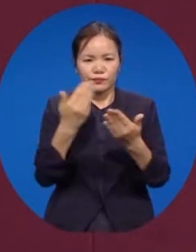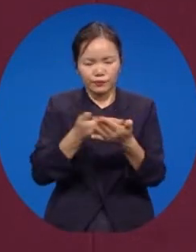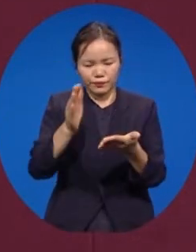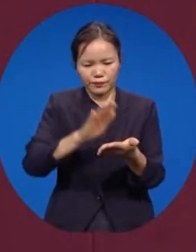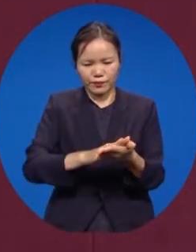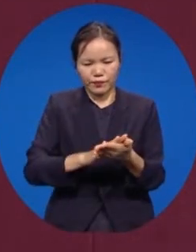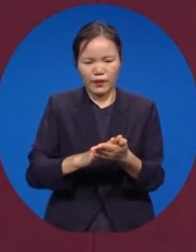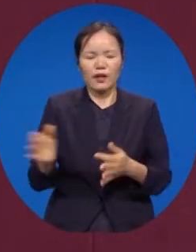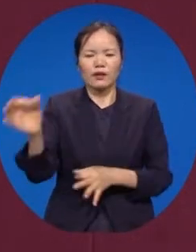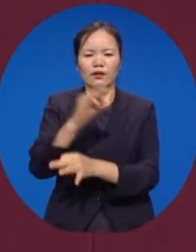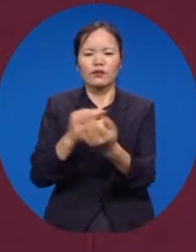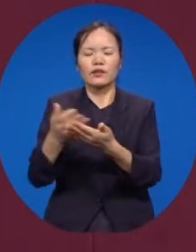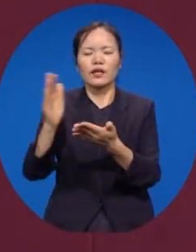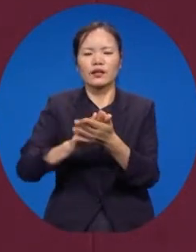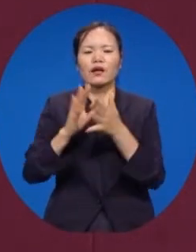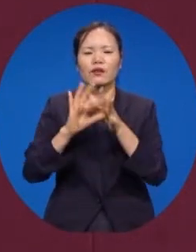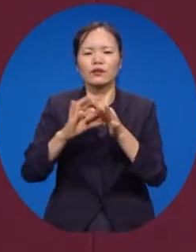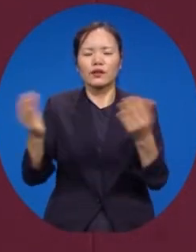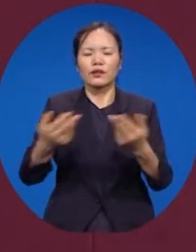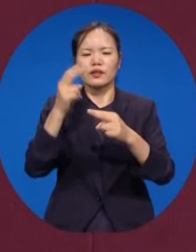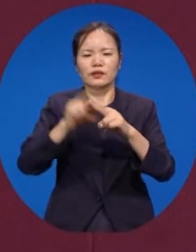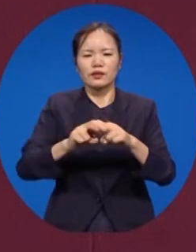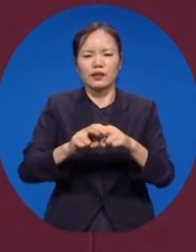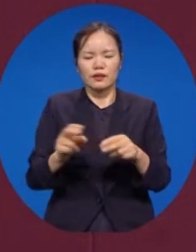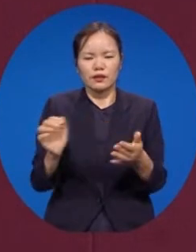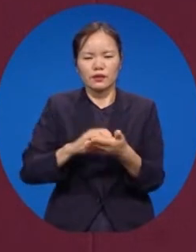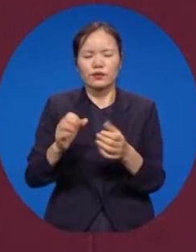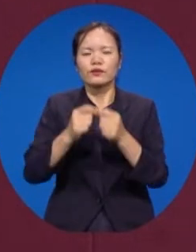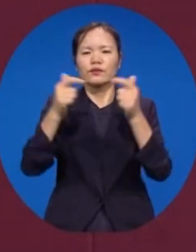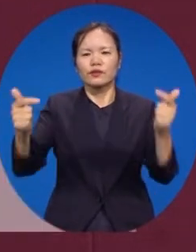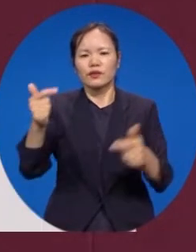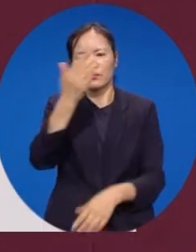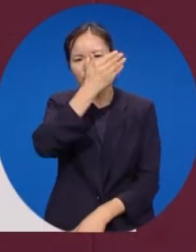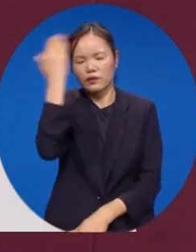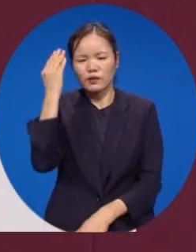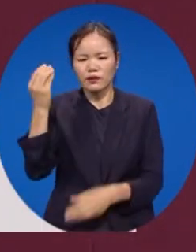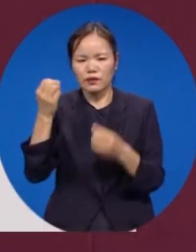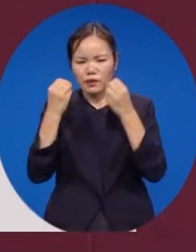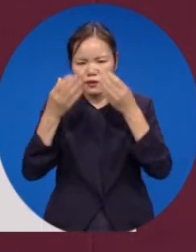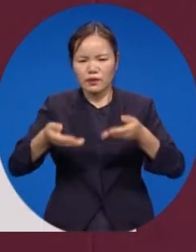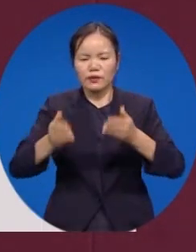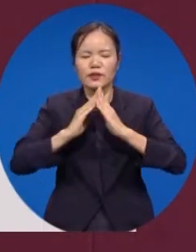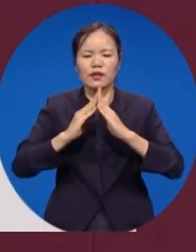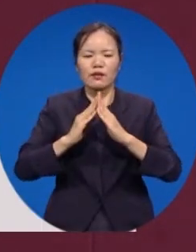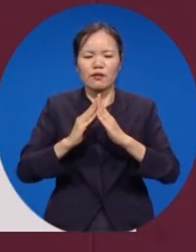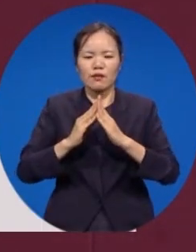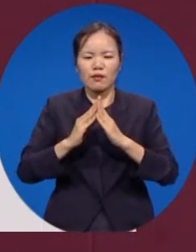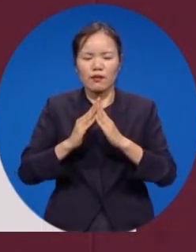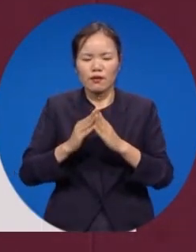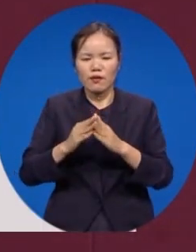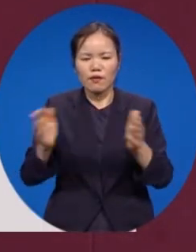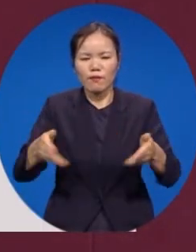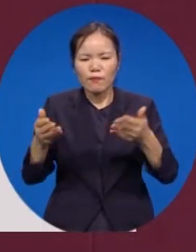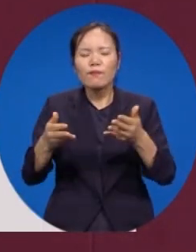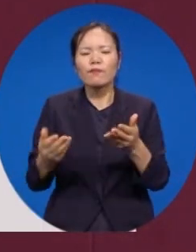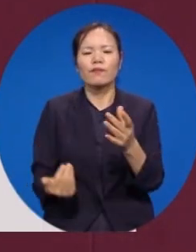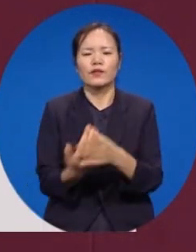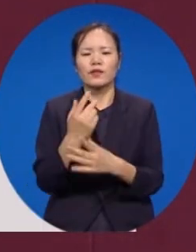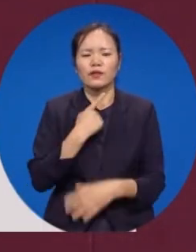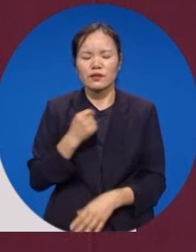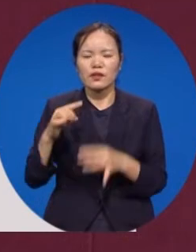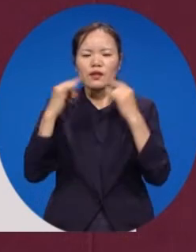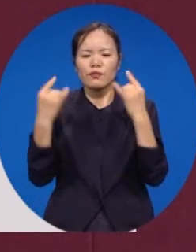노동개혁과 경제개혁으로 일자리를 늘리고 청년 창업 붐을 일으켰습니다.